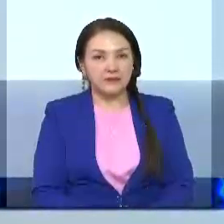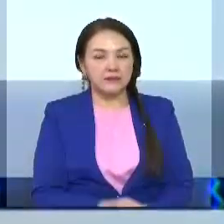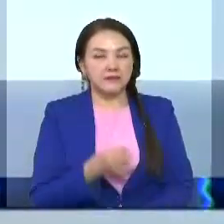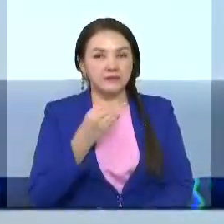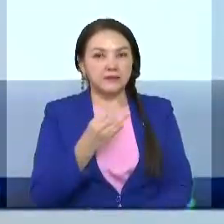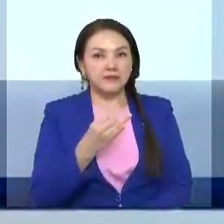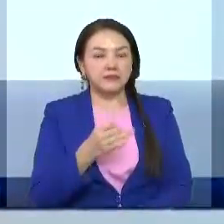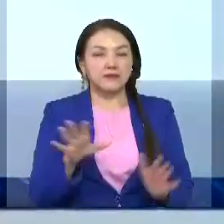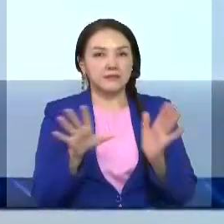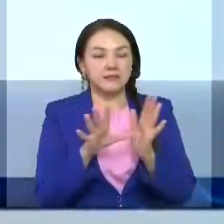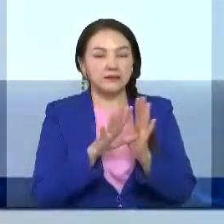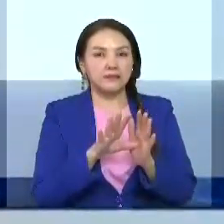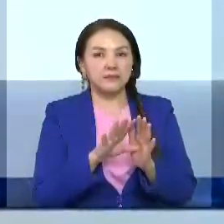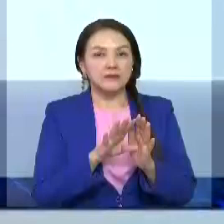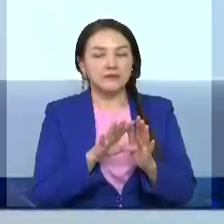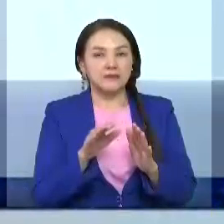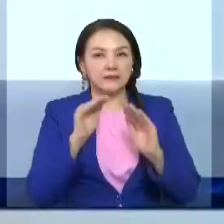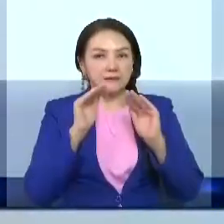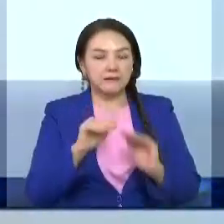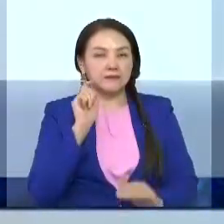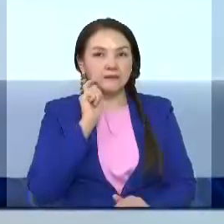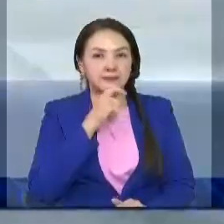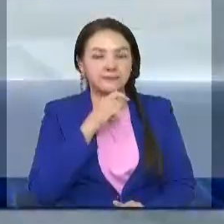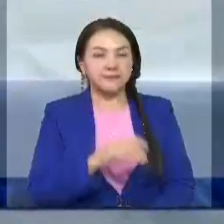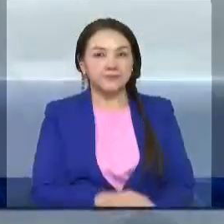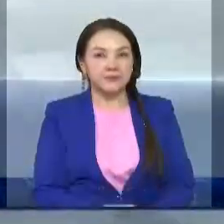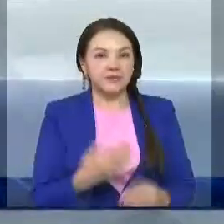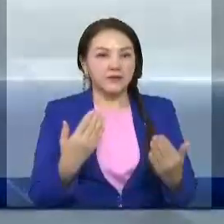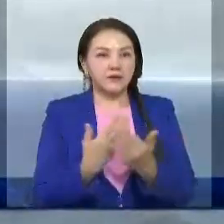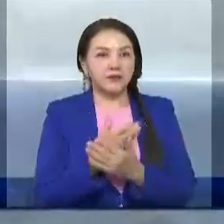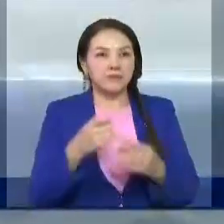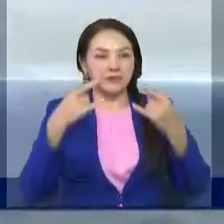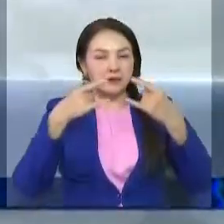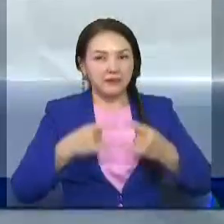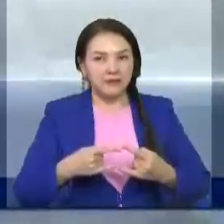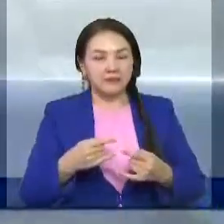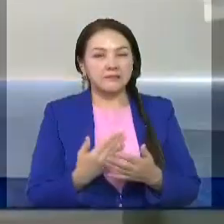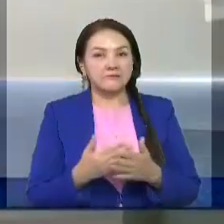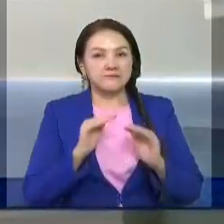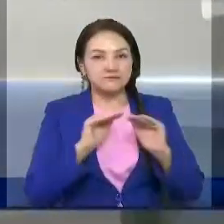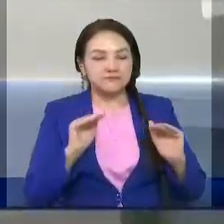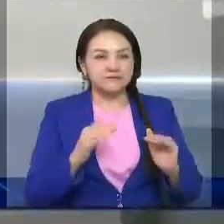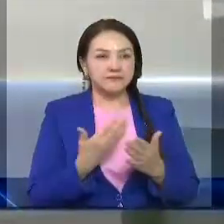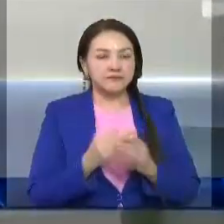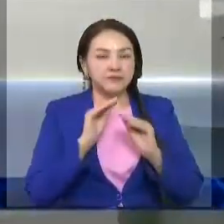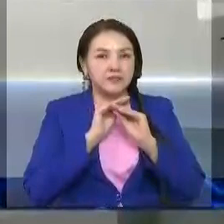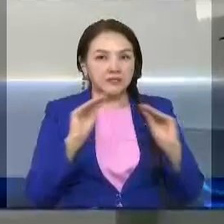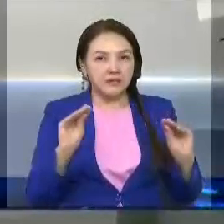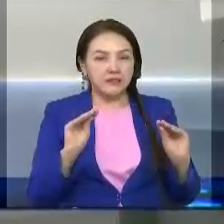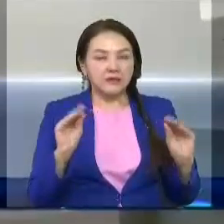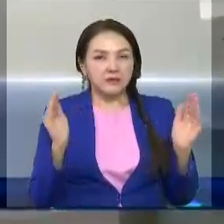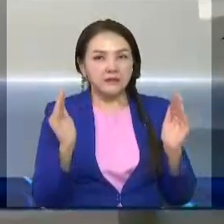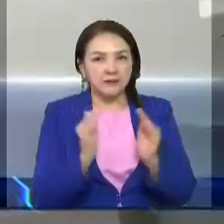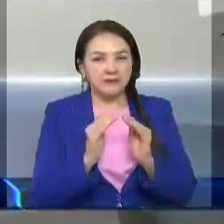и по энергозатрат самым низким В своём классе новый МРТ аппарат адаптирован под детей за счёт Тихого режима и